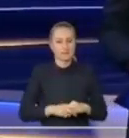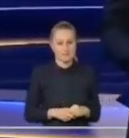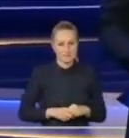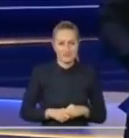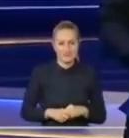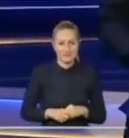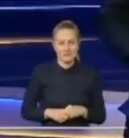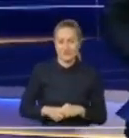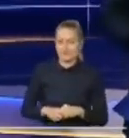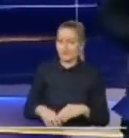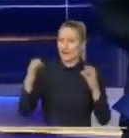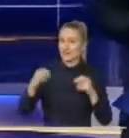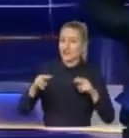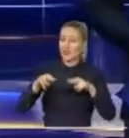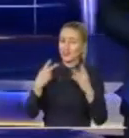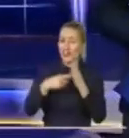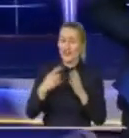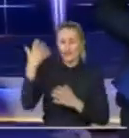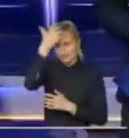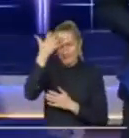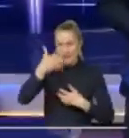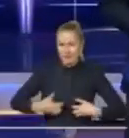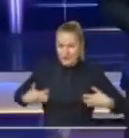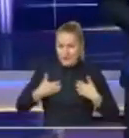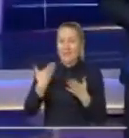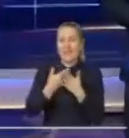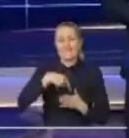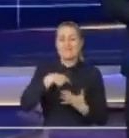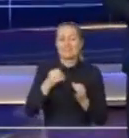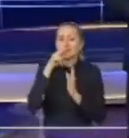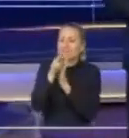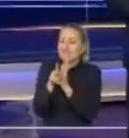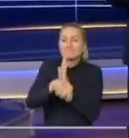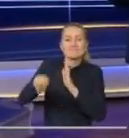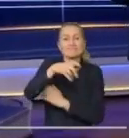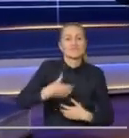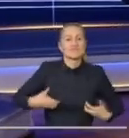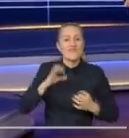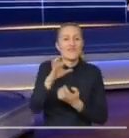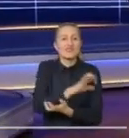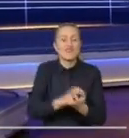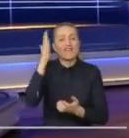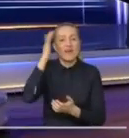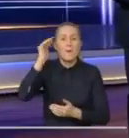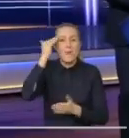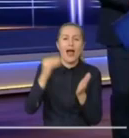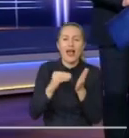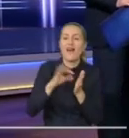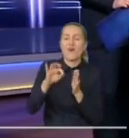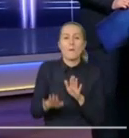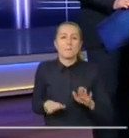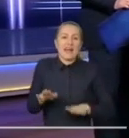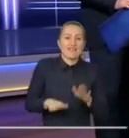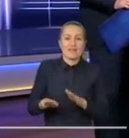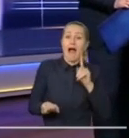Dziś wypada światowy Dzień Dzikiej Przyrody. Z tej okazji zajrzymy z teleekspresową kamerą do świata zwierząt, poznając obyczaje, na przykład pingwinów. Ale